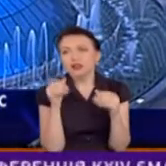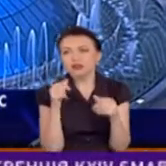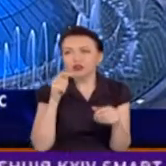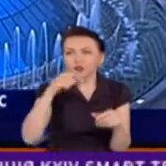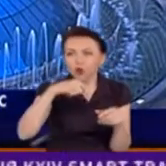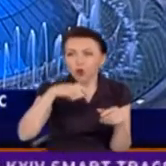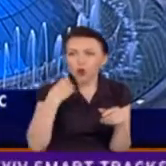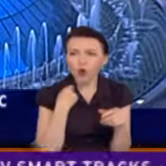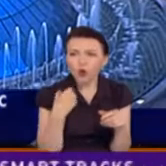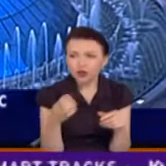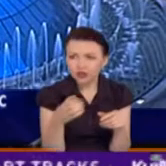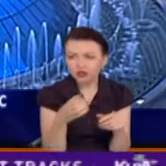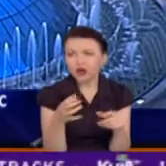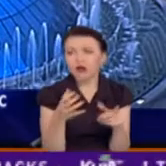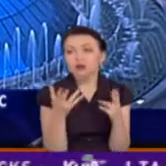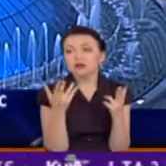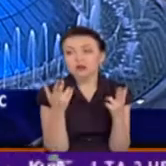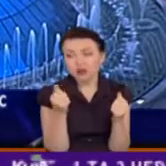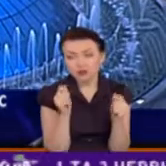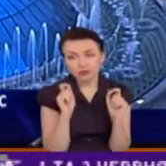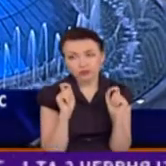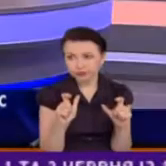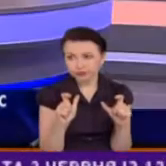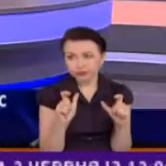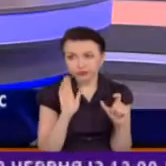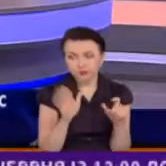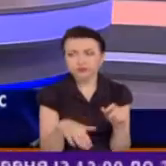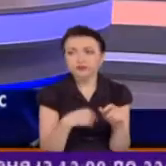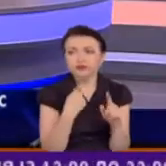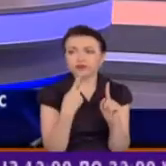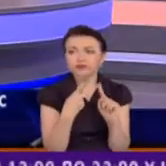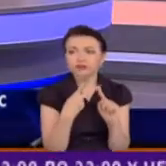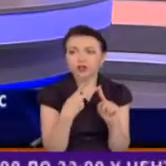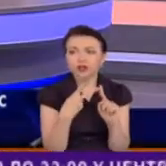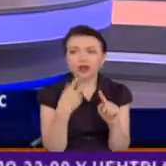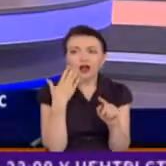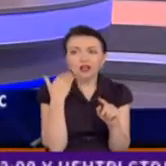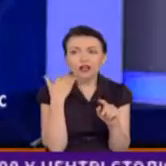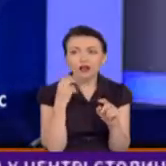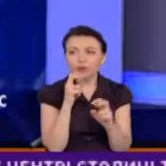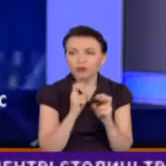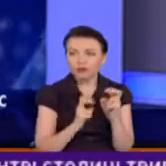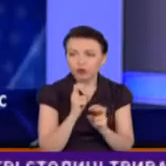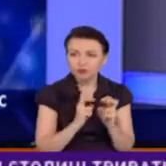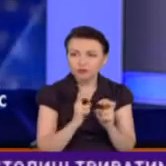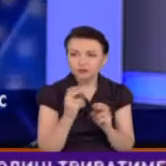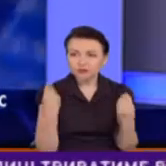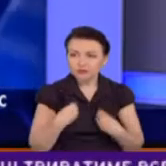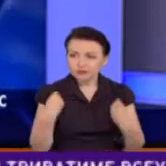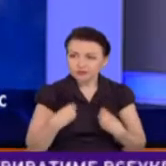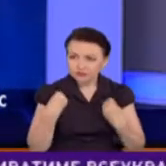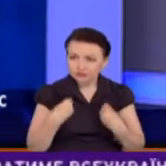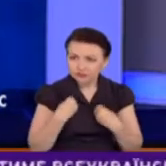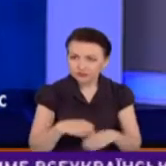Це все. Все так. Так, раз. Це легка промисловість. Легка промисловість, так.